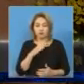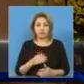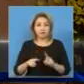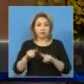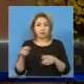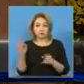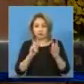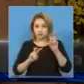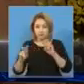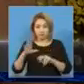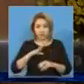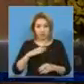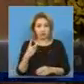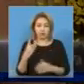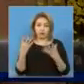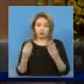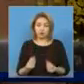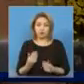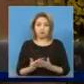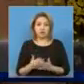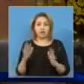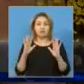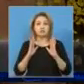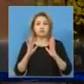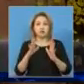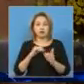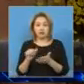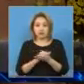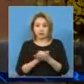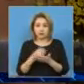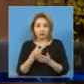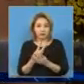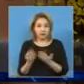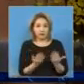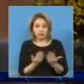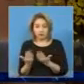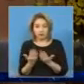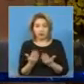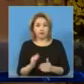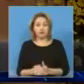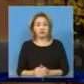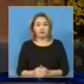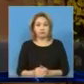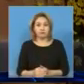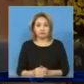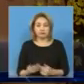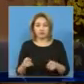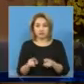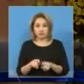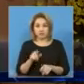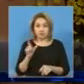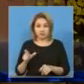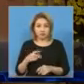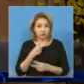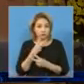бауырымызды іздеумен болдық. Бір күн ағам Шалқар саябағында отырғанда газеттің қиындысынан волонтерлар туралы мақаланы оқып, сондағы жігітке